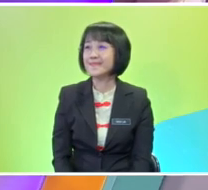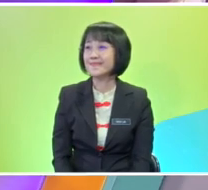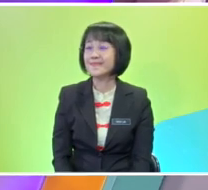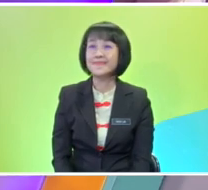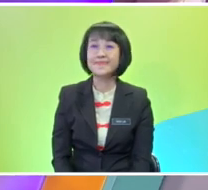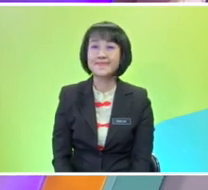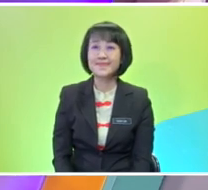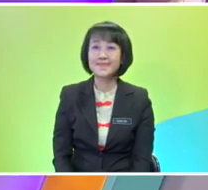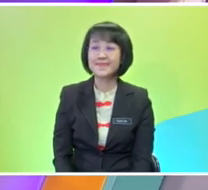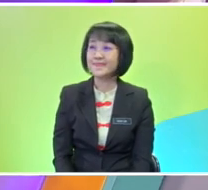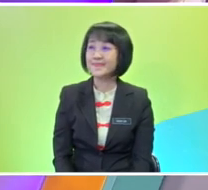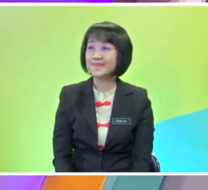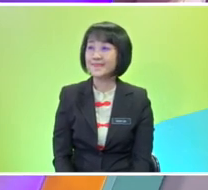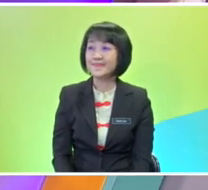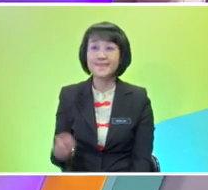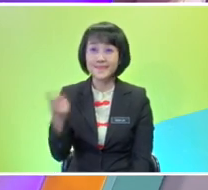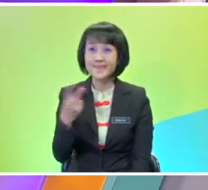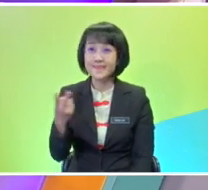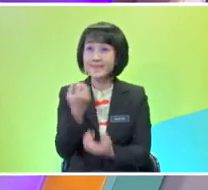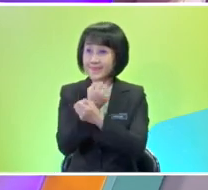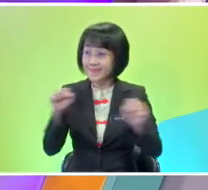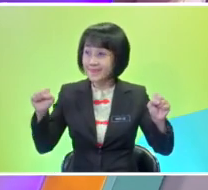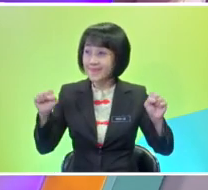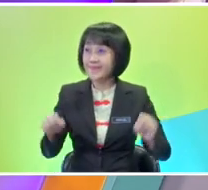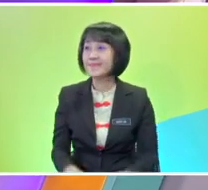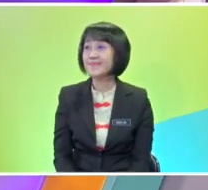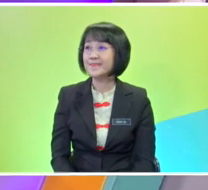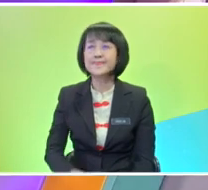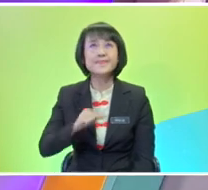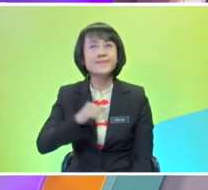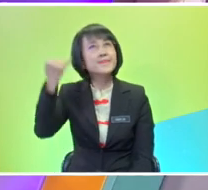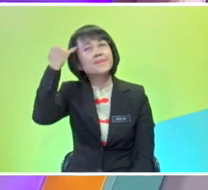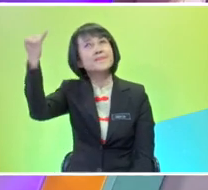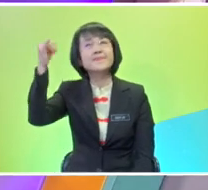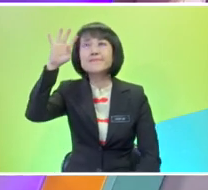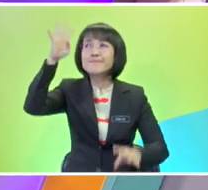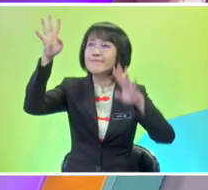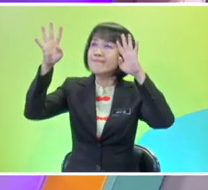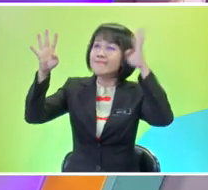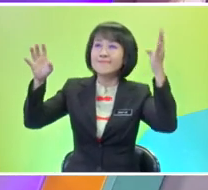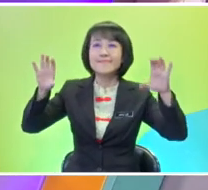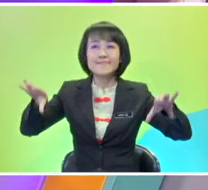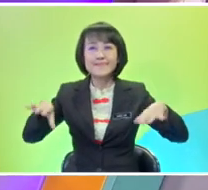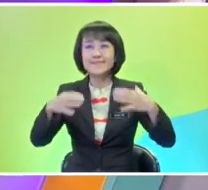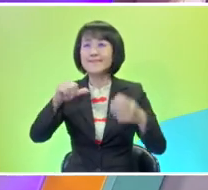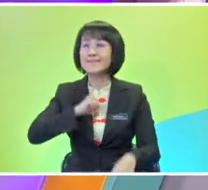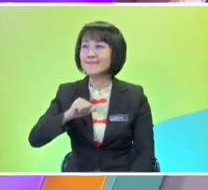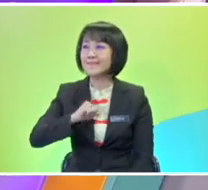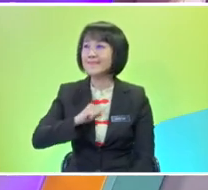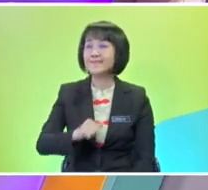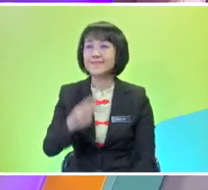dengan menggunakan creativity masing-masing kamera buat Kak Mira yang mana cantik